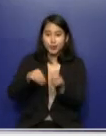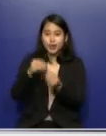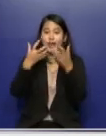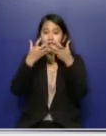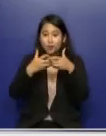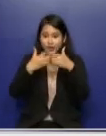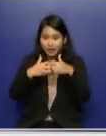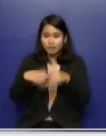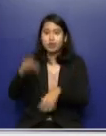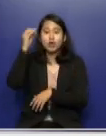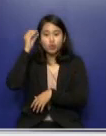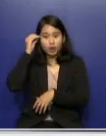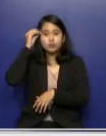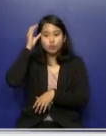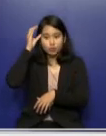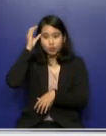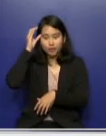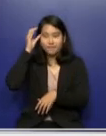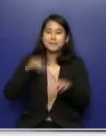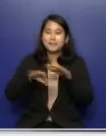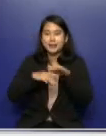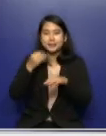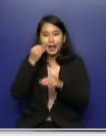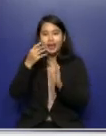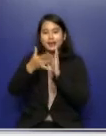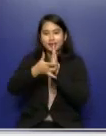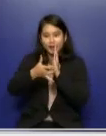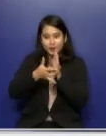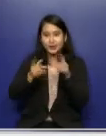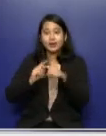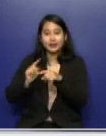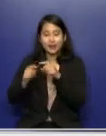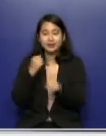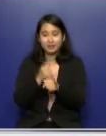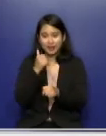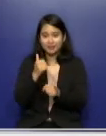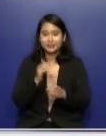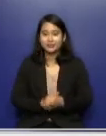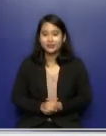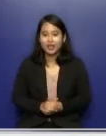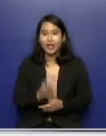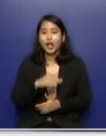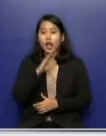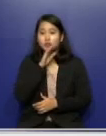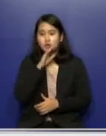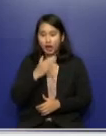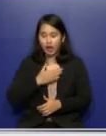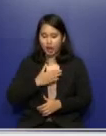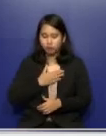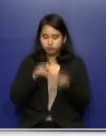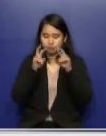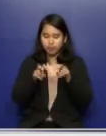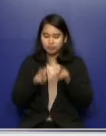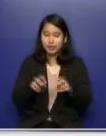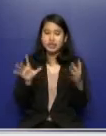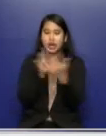ช้ความรู้ความรู้ทางเทคโนโลยีเนี่ยเราน่าจะทำได้ถ้าเรายังอยู่ในสังคมเกษ